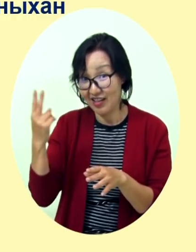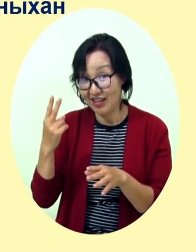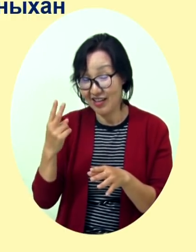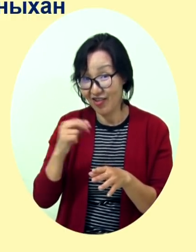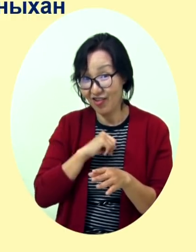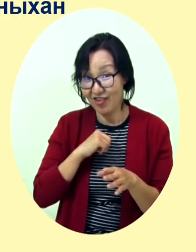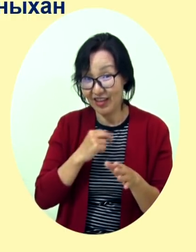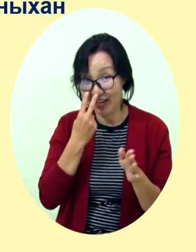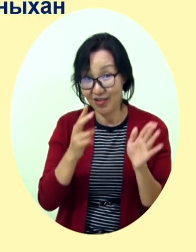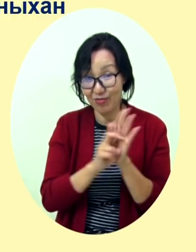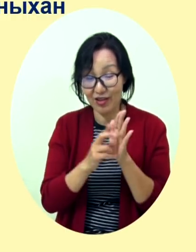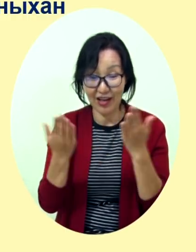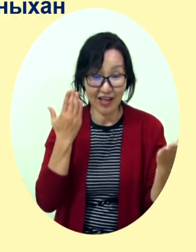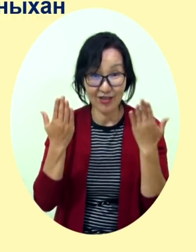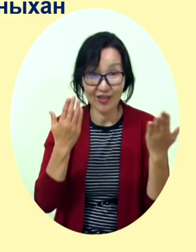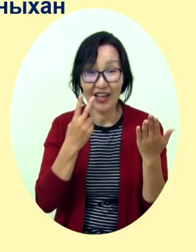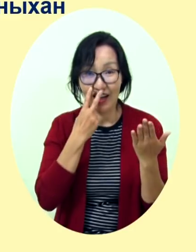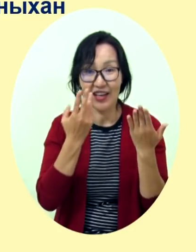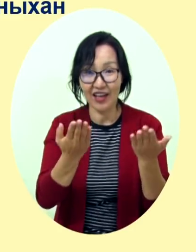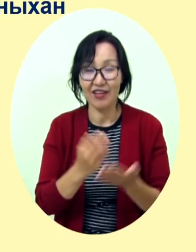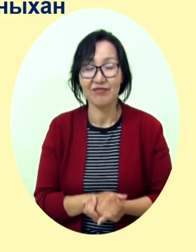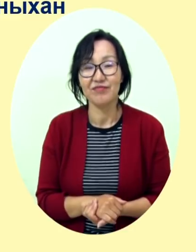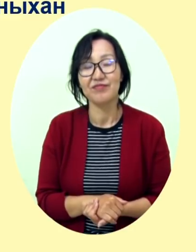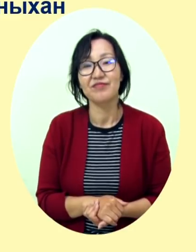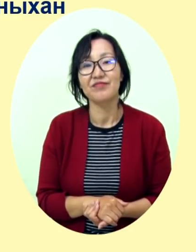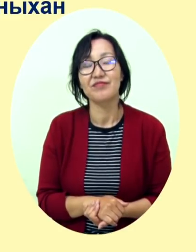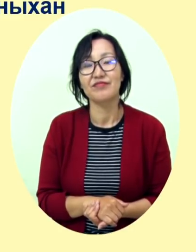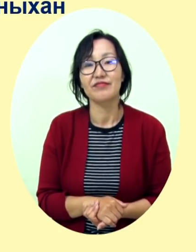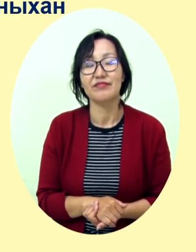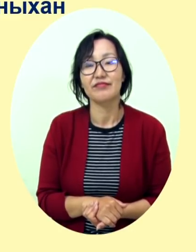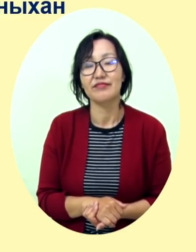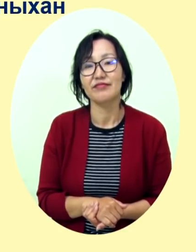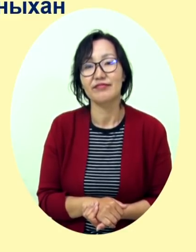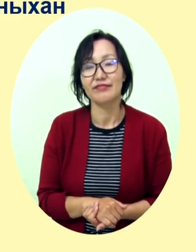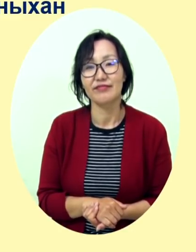хүүхдүүд та бүхэн дэлгэцнээс харьцуулан хараарай.